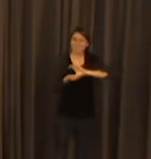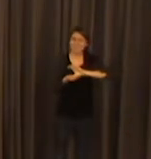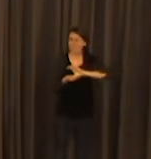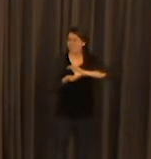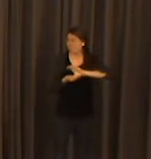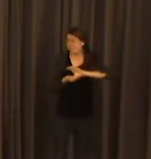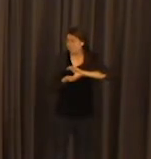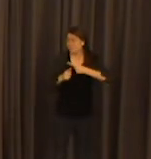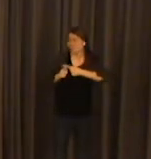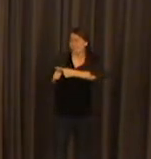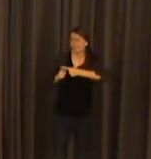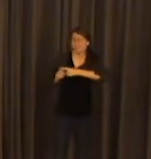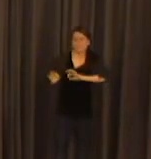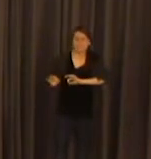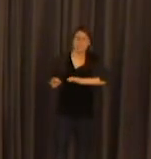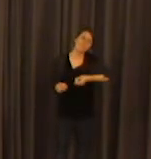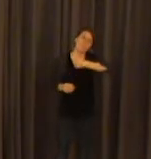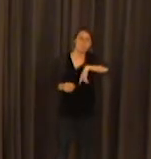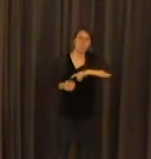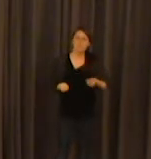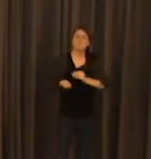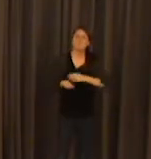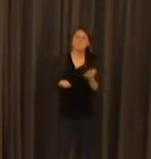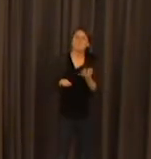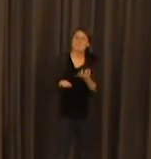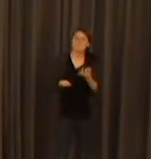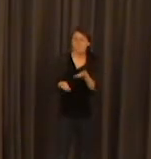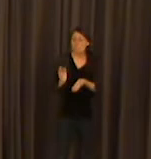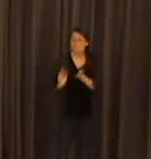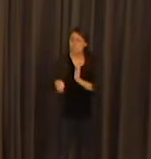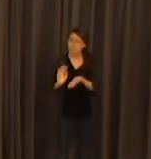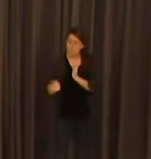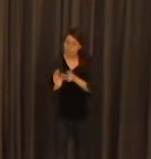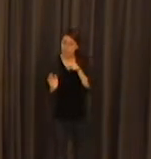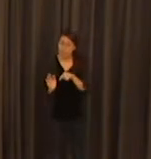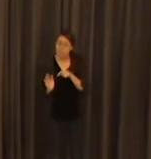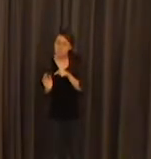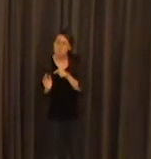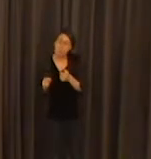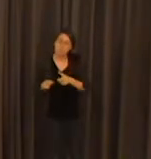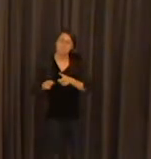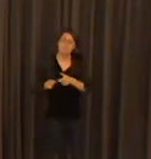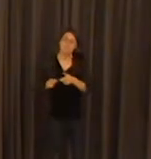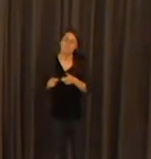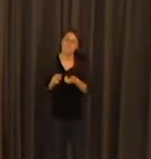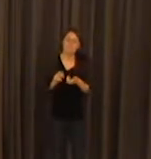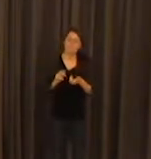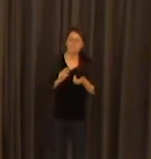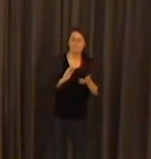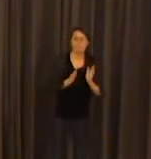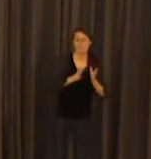compartit completament, què hem fet? Hem afegit aquesta formació, l'hem incrementada amb la formació al